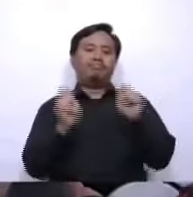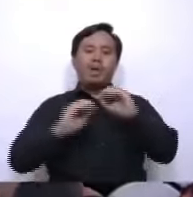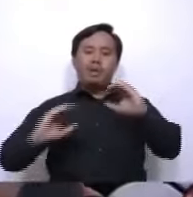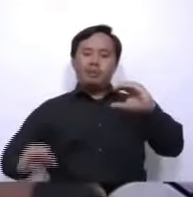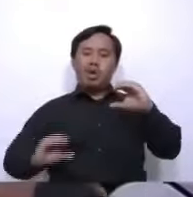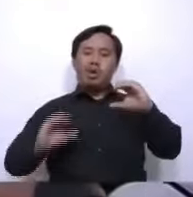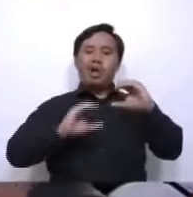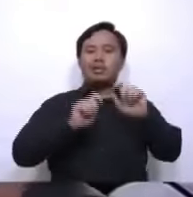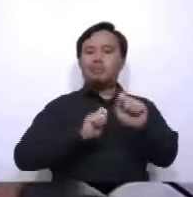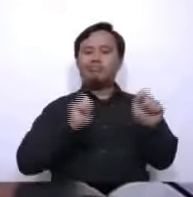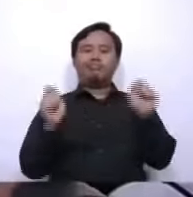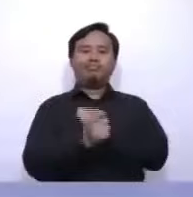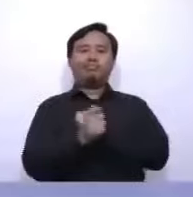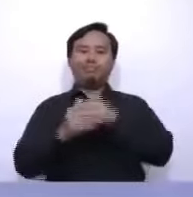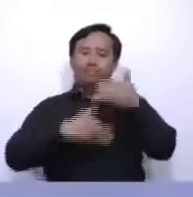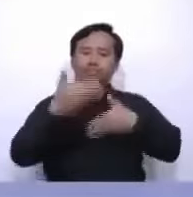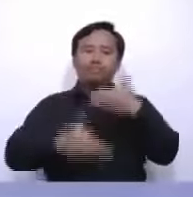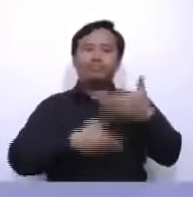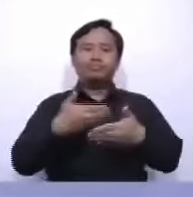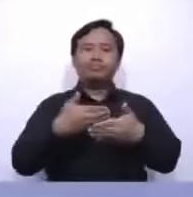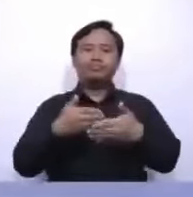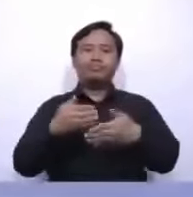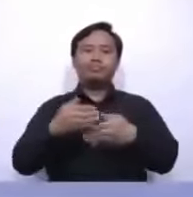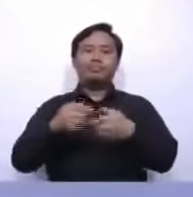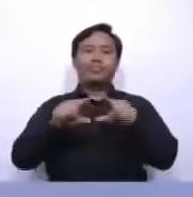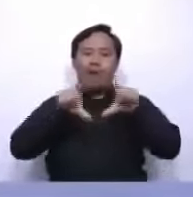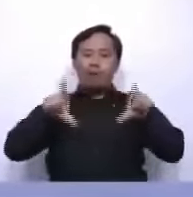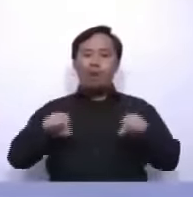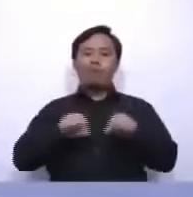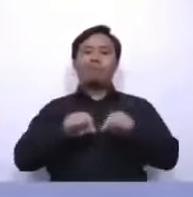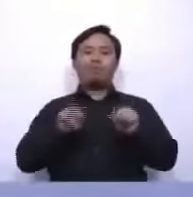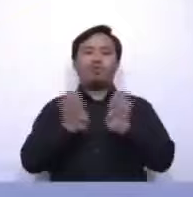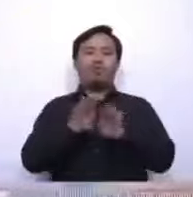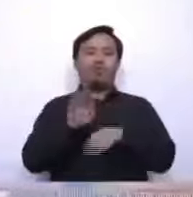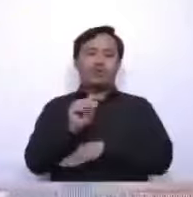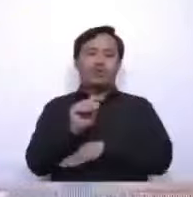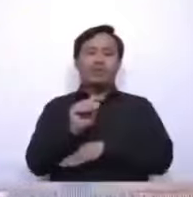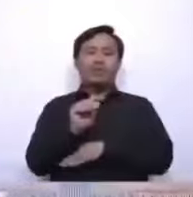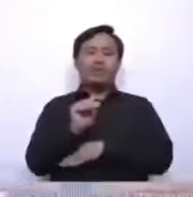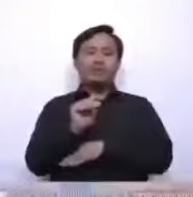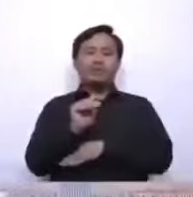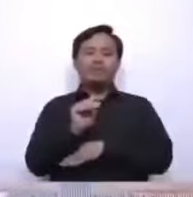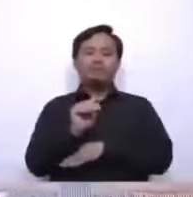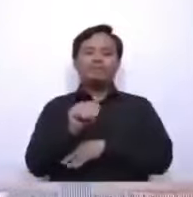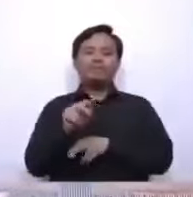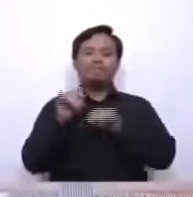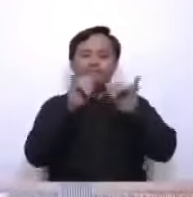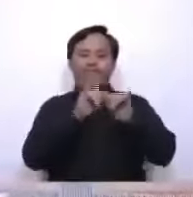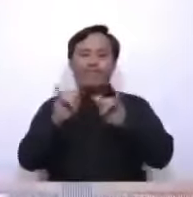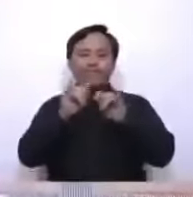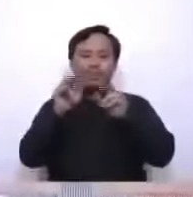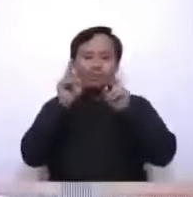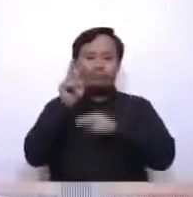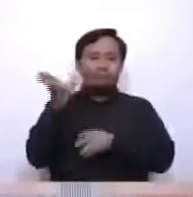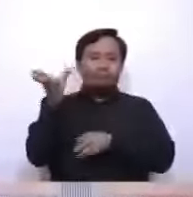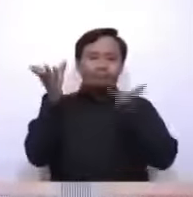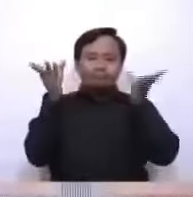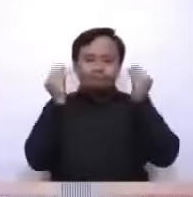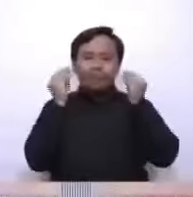berkelanjutan, kita lihat bersama. Amplop masih dalam kondisi tersegel. Mohon disimak seksama karena pertanyaan tidak akan kami